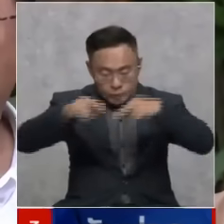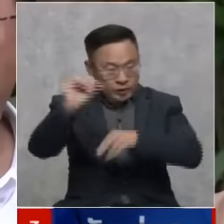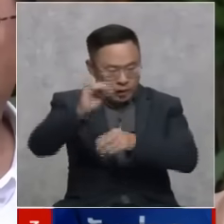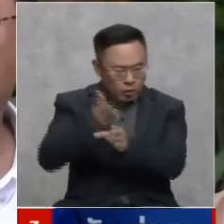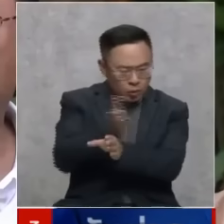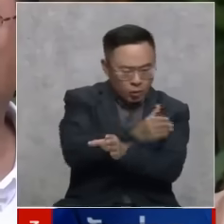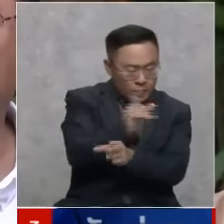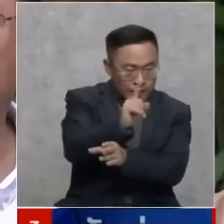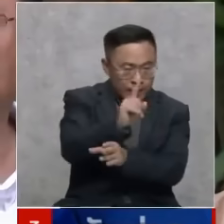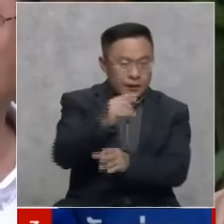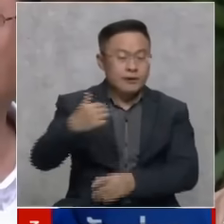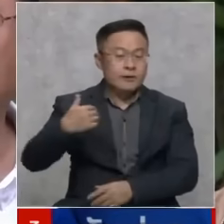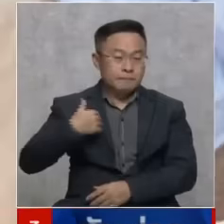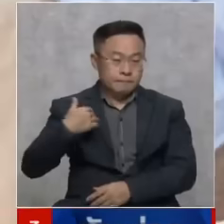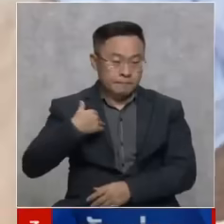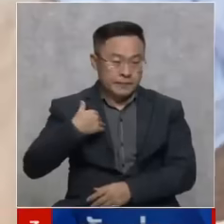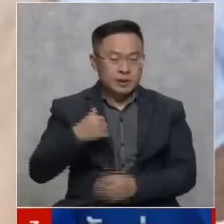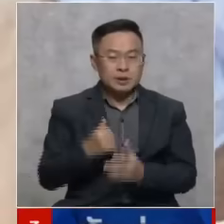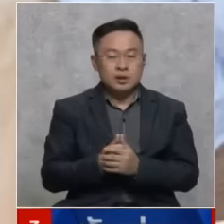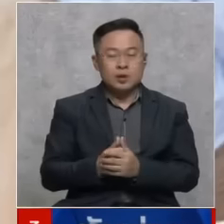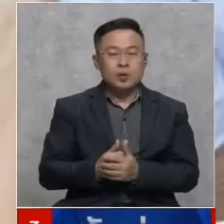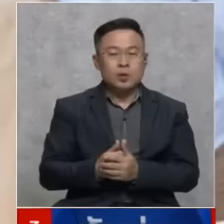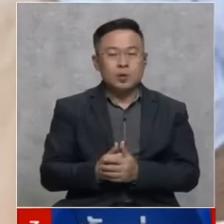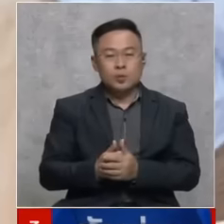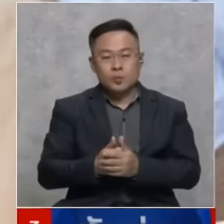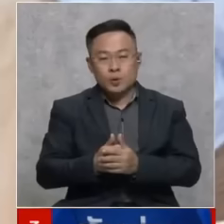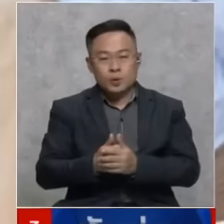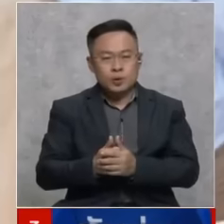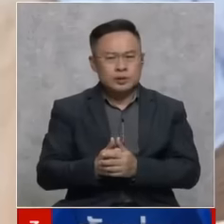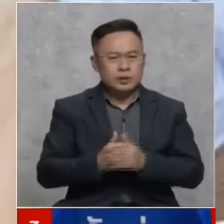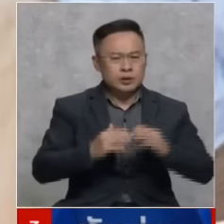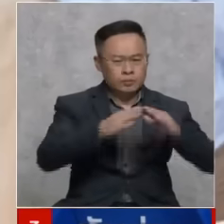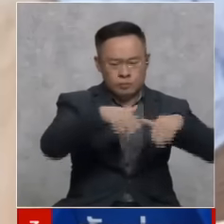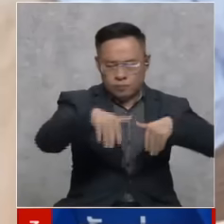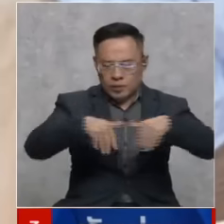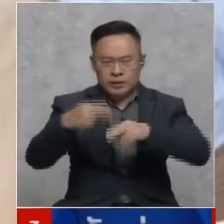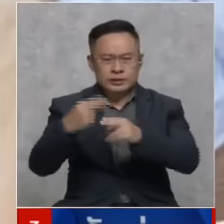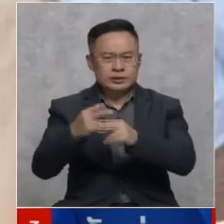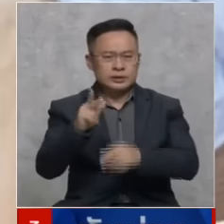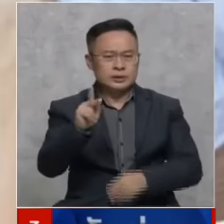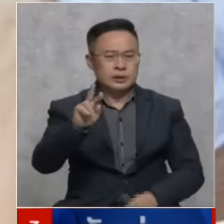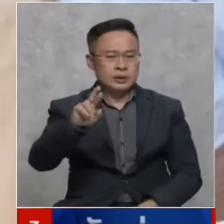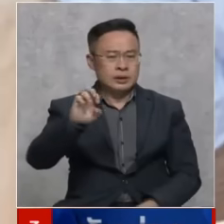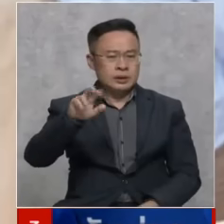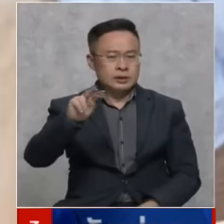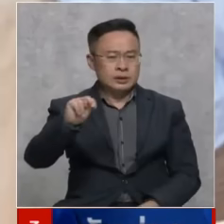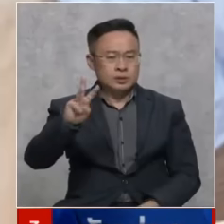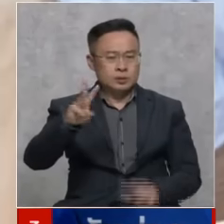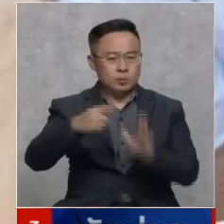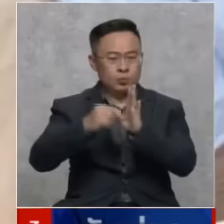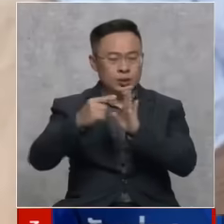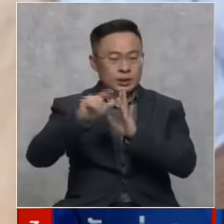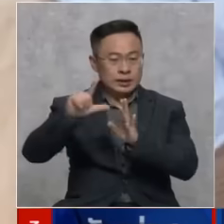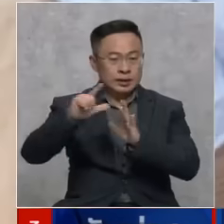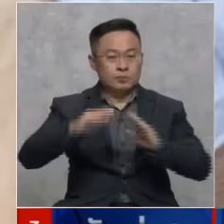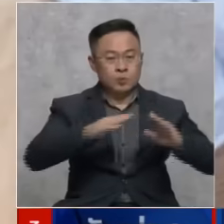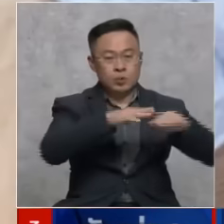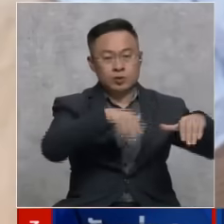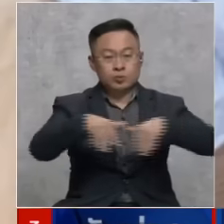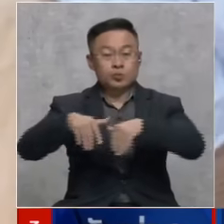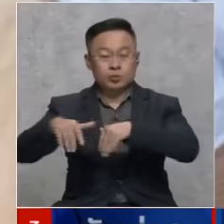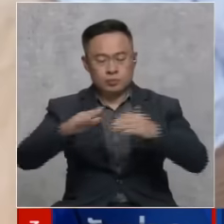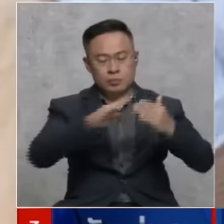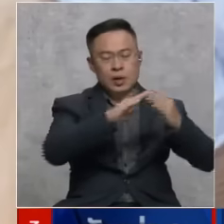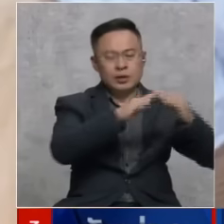คะปรากฏว่ามีการใช้เวลาส่วนตัวเดินทางไปที่หมู่บ้านกลีนวันเล่ที่ตำบลแม่สามอำเภอแม่ริมค่ะพร้อมด้วยบร